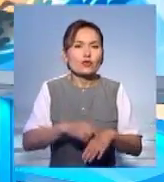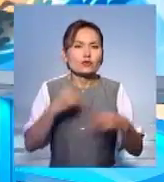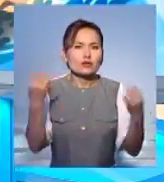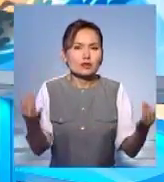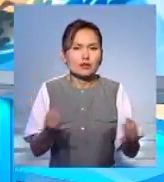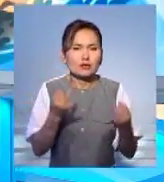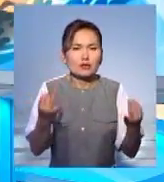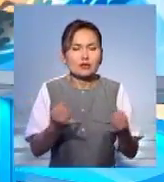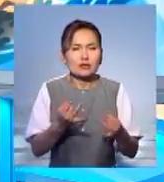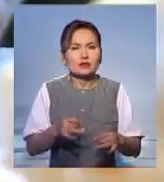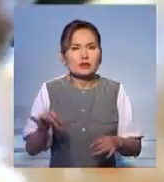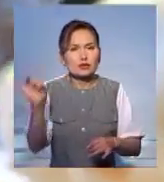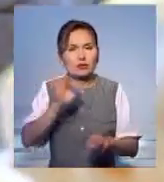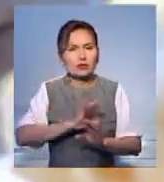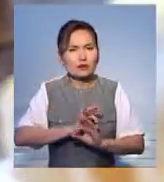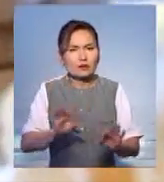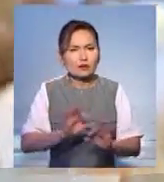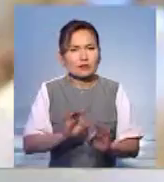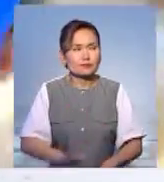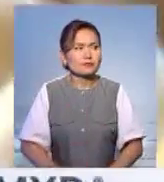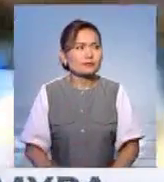қаныққан болатын.